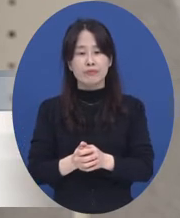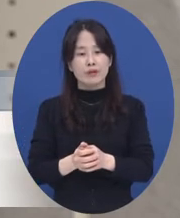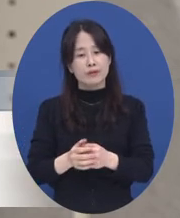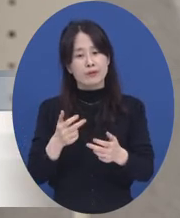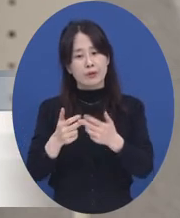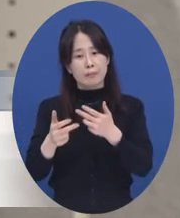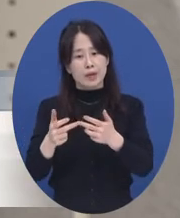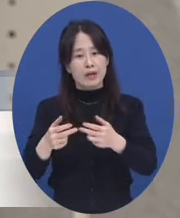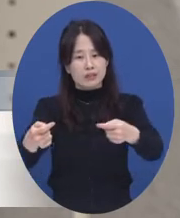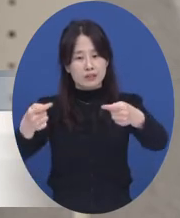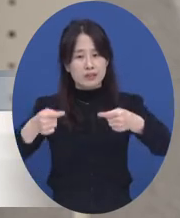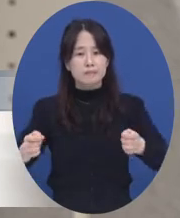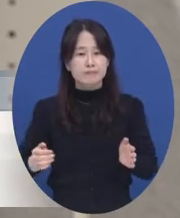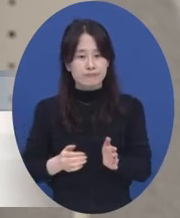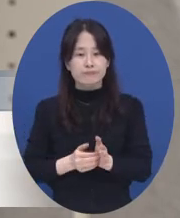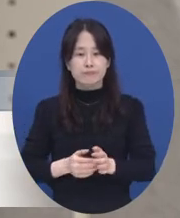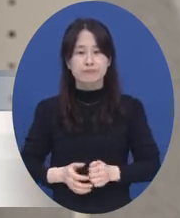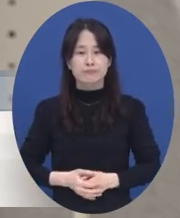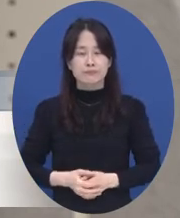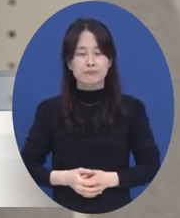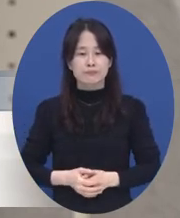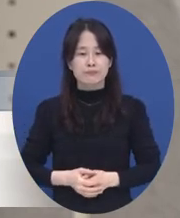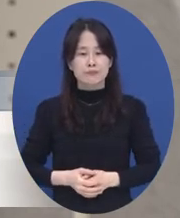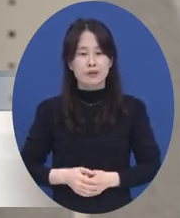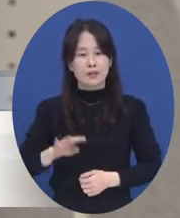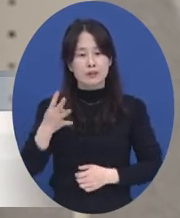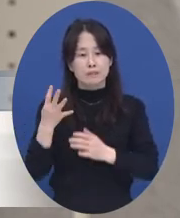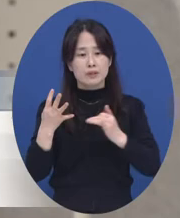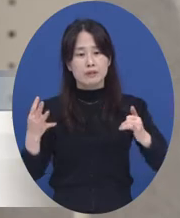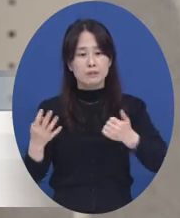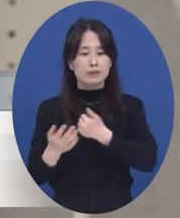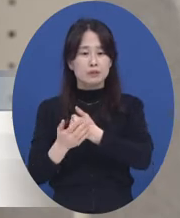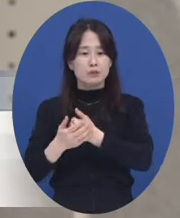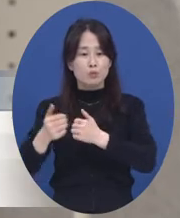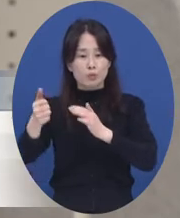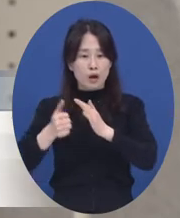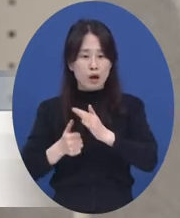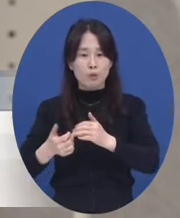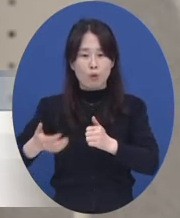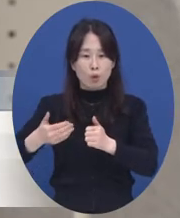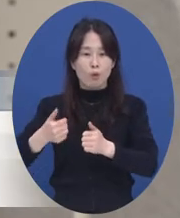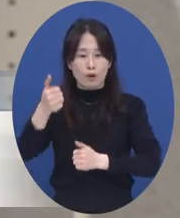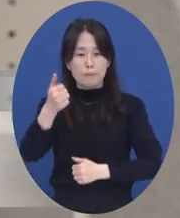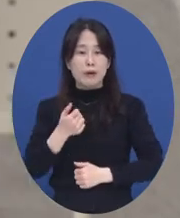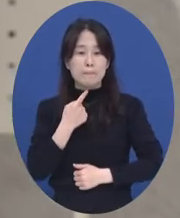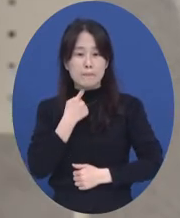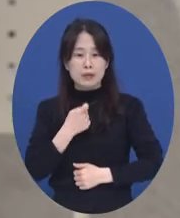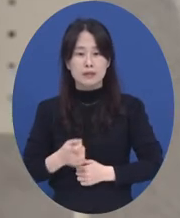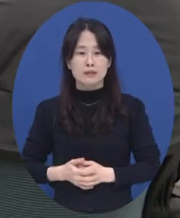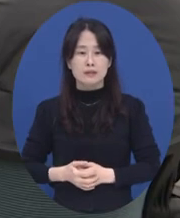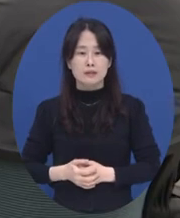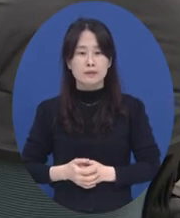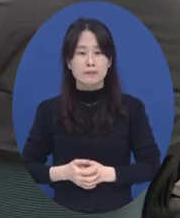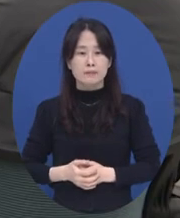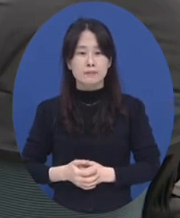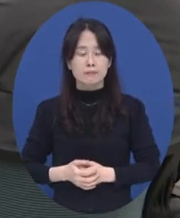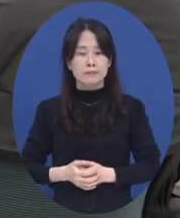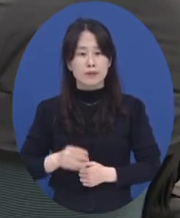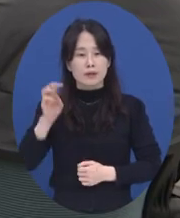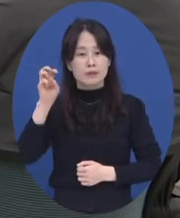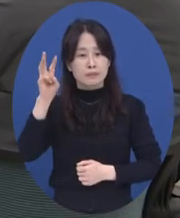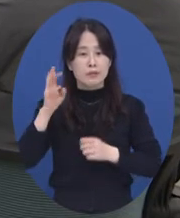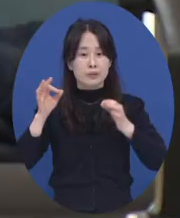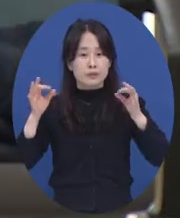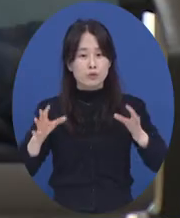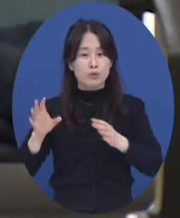뉴스 낄 규정과 담체를 읽었습니다 섭외 등 님 주방 모르고 괴물 유방 모르겠습니다 모 43